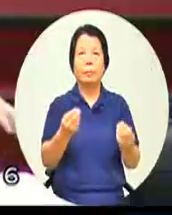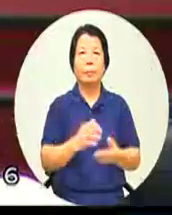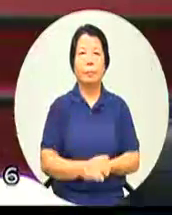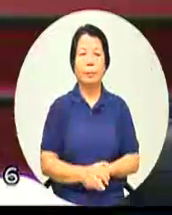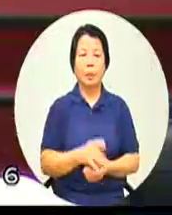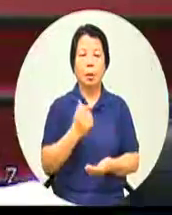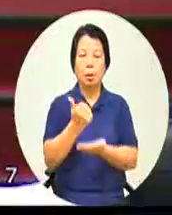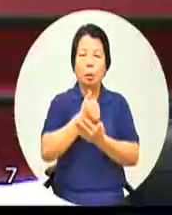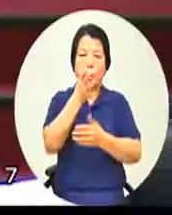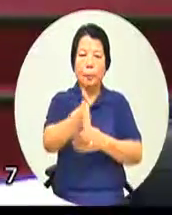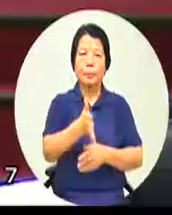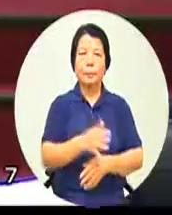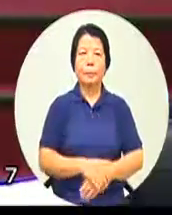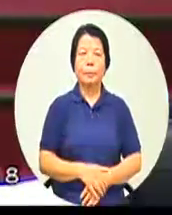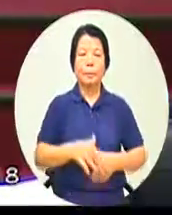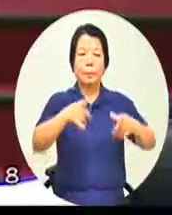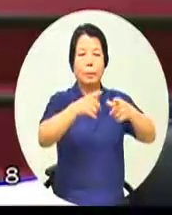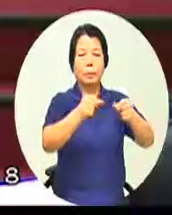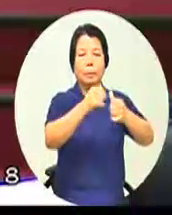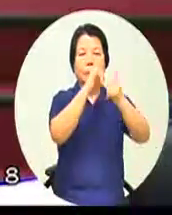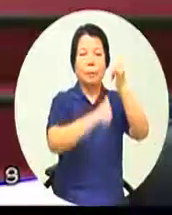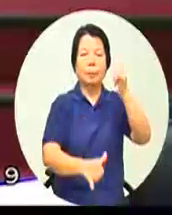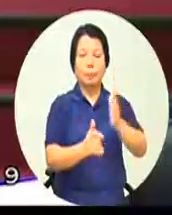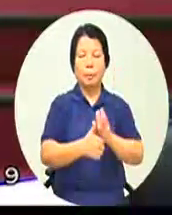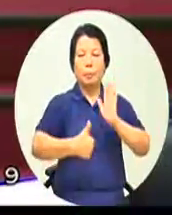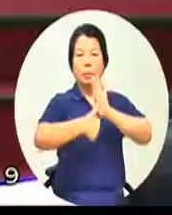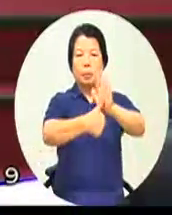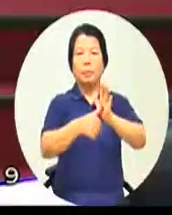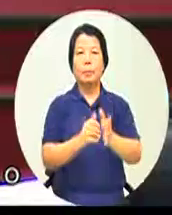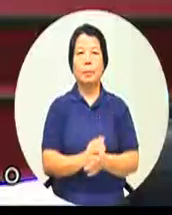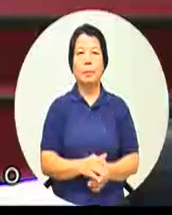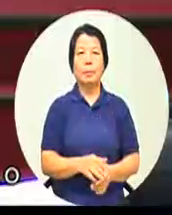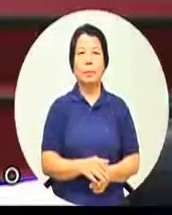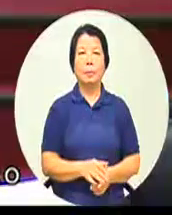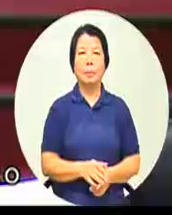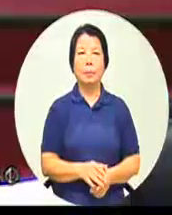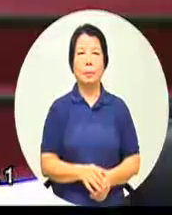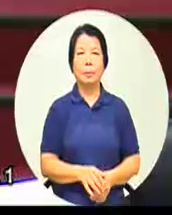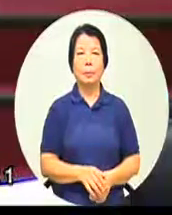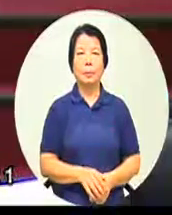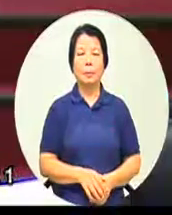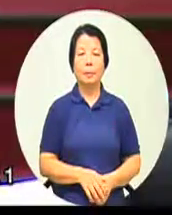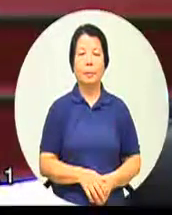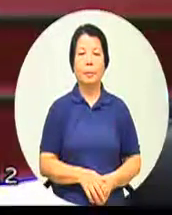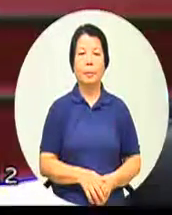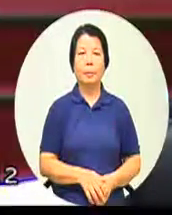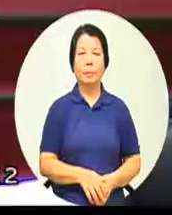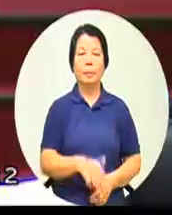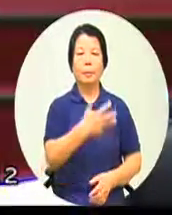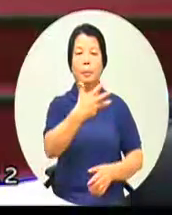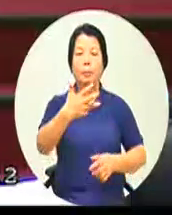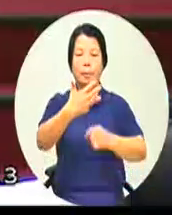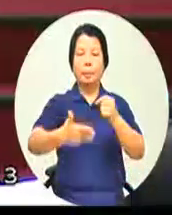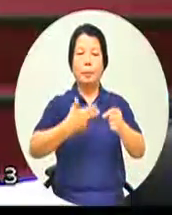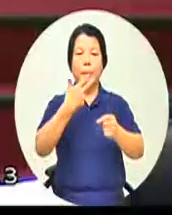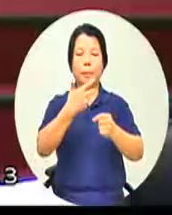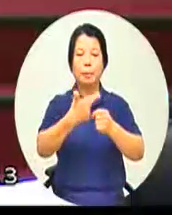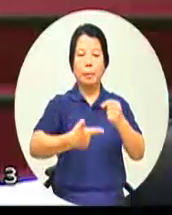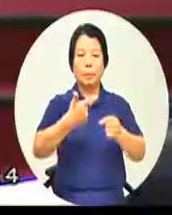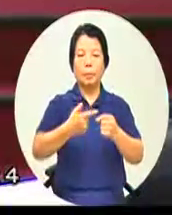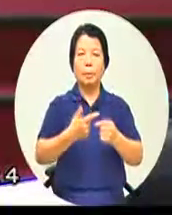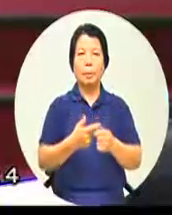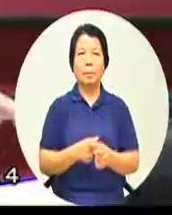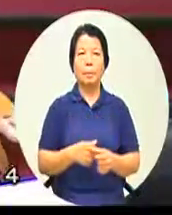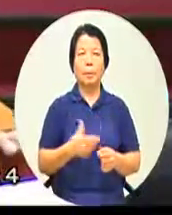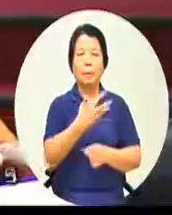搁请教你，日本时代同有名的，讲个做伫大八年事件内，啊，科长